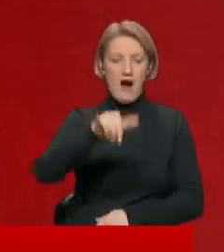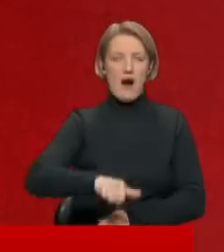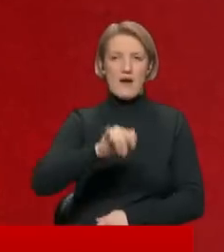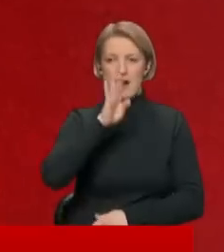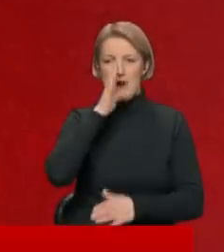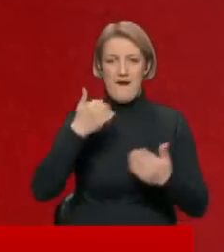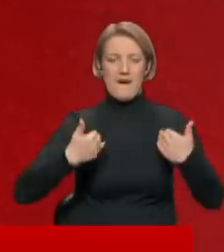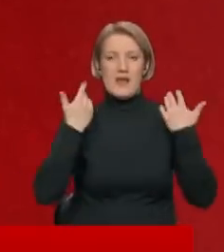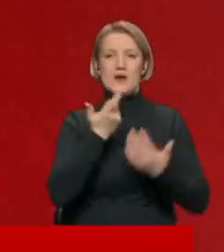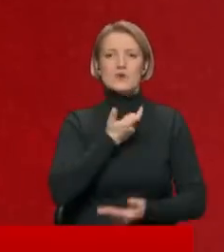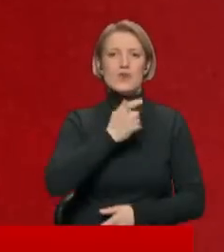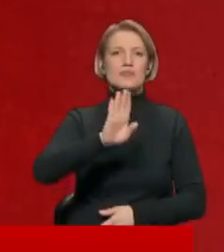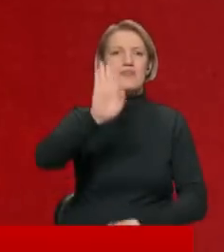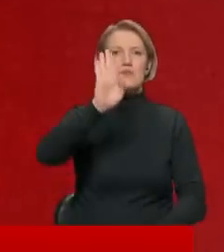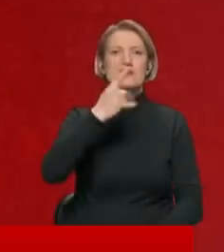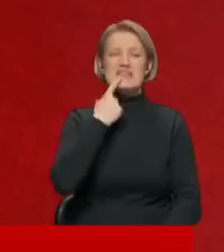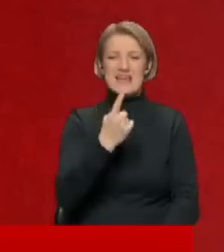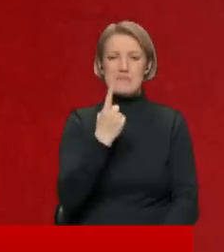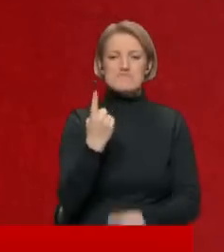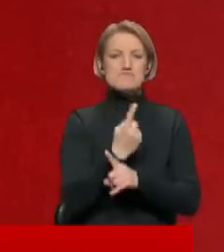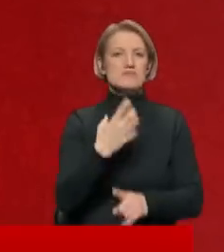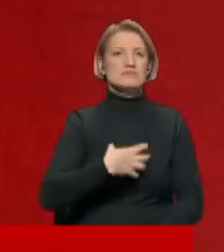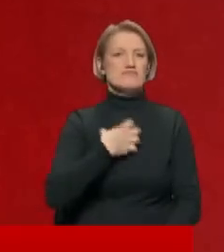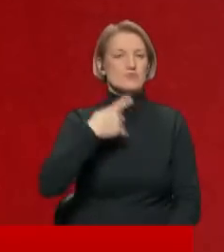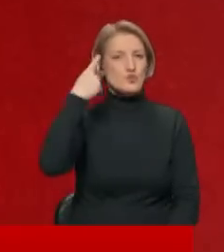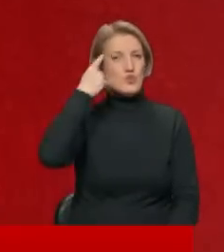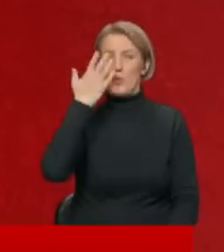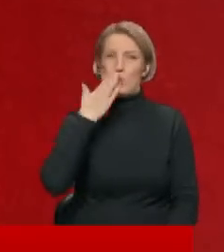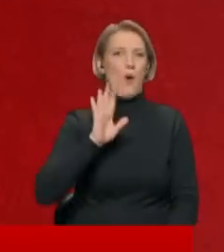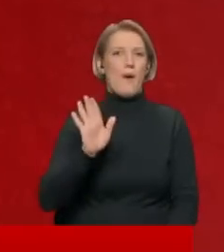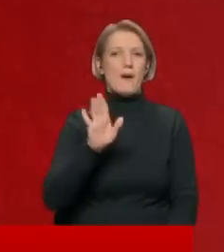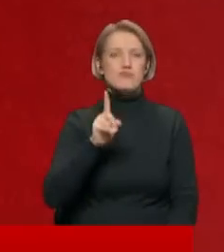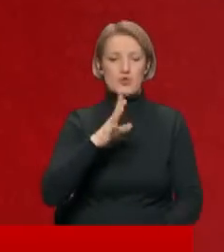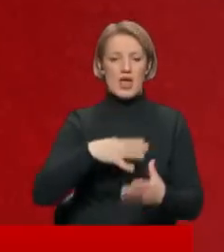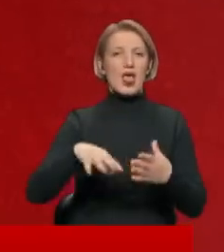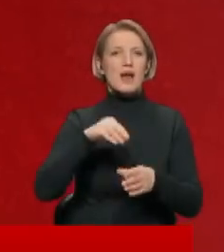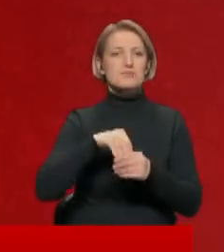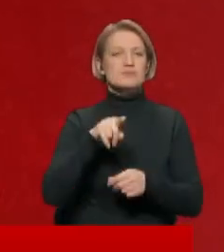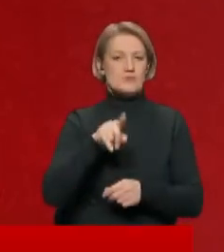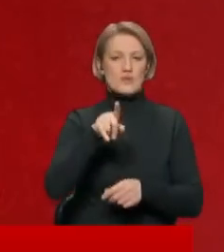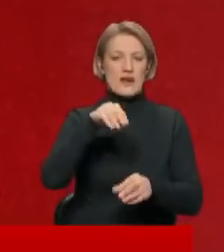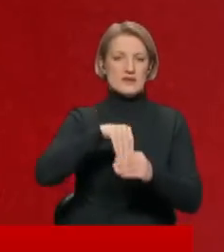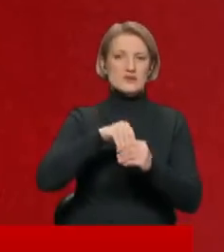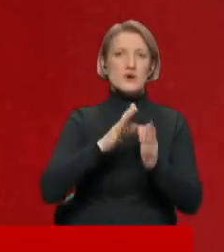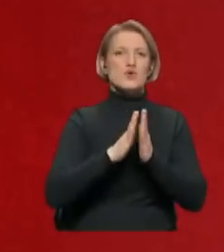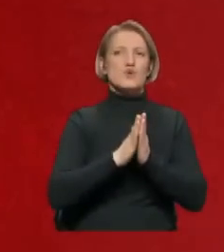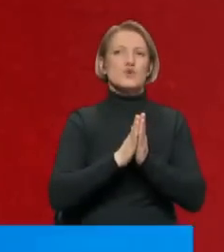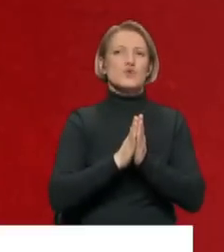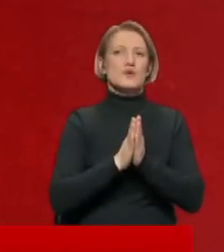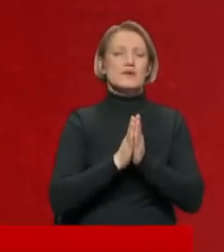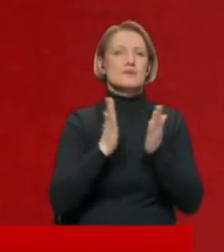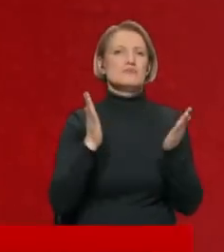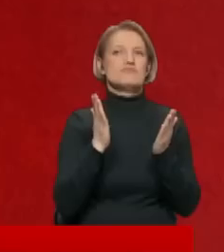Adalet Hukuk demokrasi diye hiçbir kaygısı yok hiçbir düşüncesi yok zaten bu kavramlar onlar için projektörel